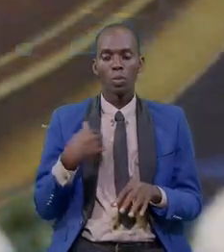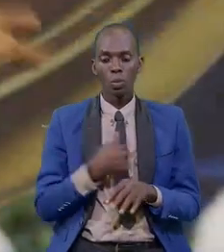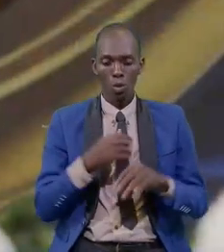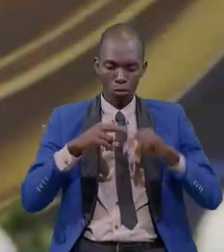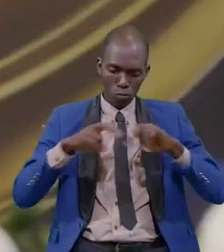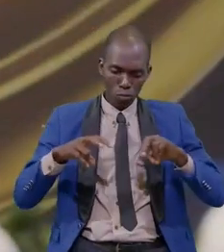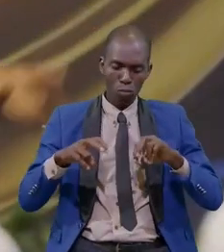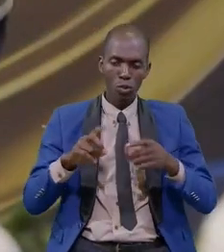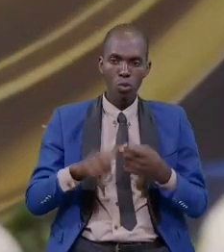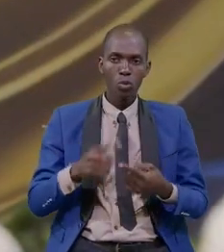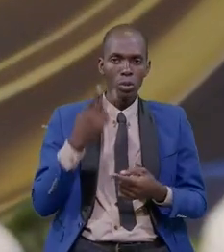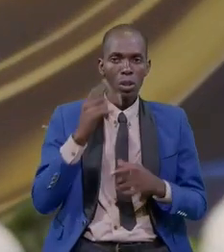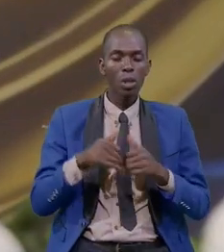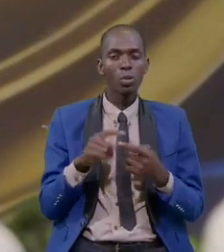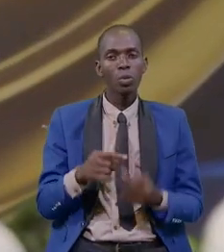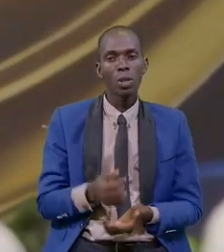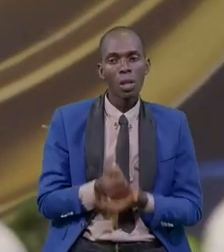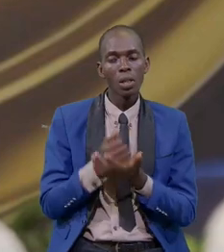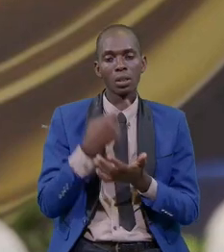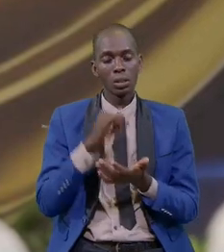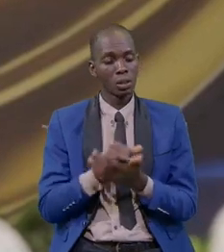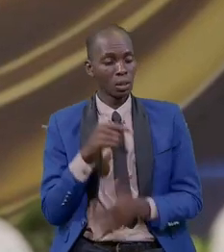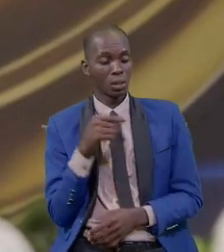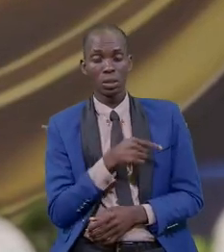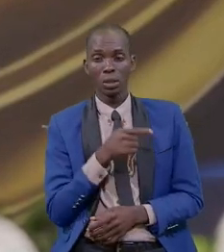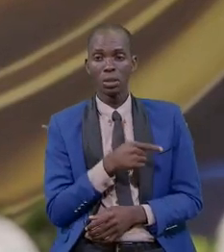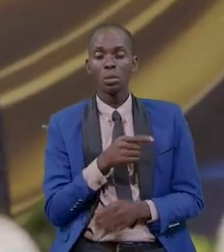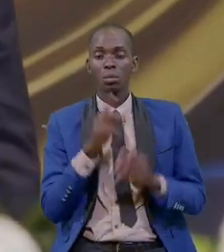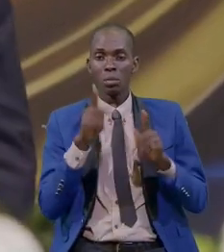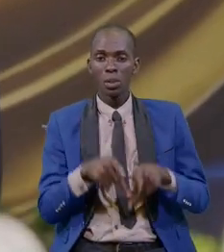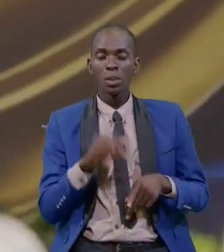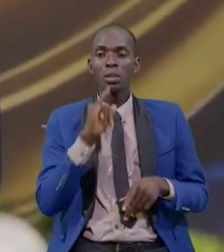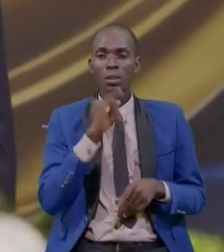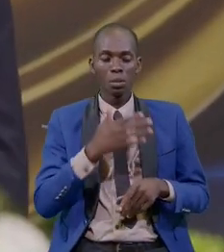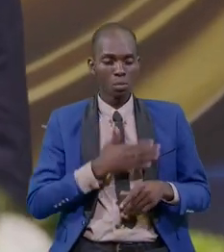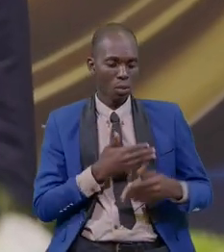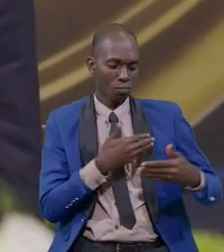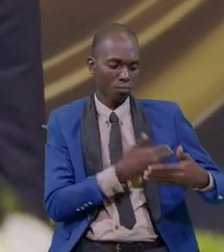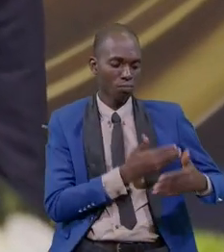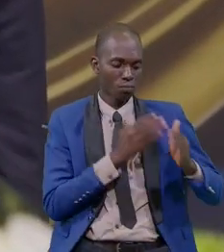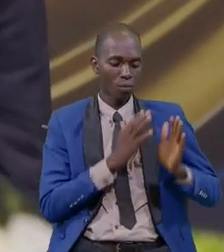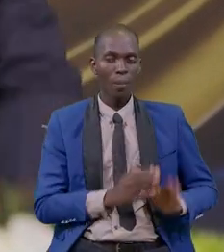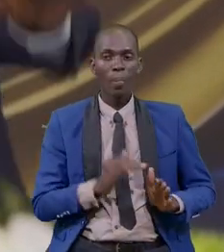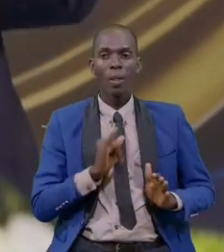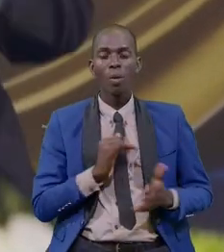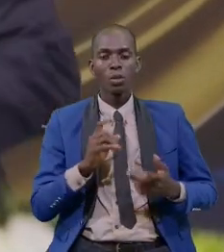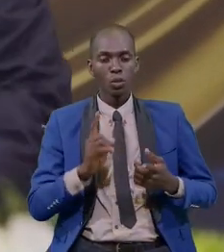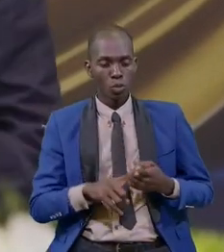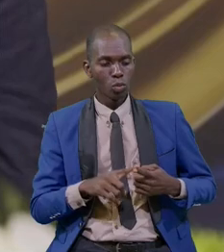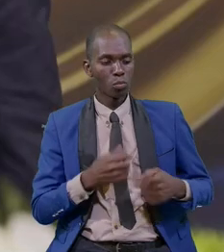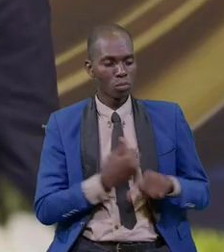train de dire, voici mon voisin. Je voudrais lui donner un